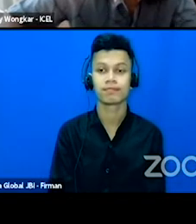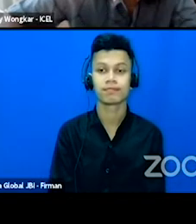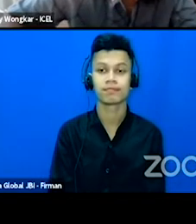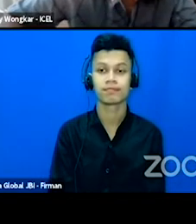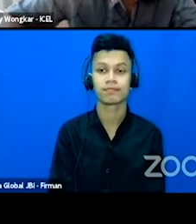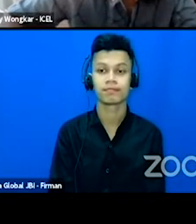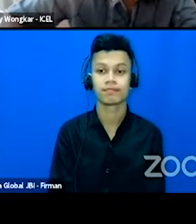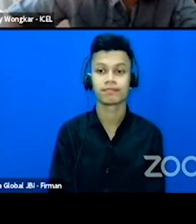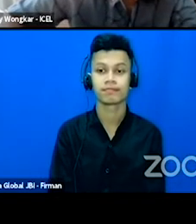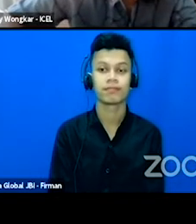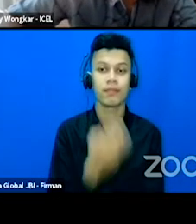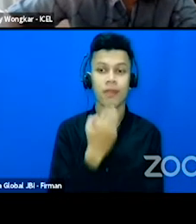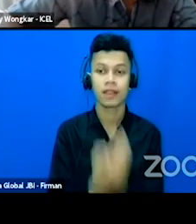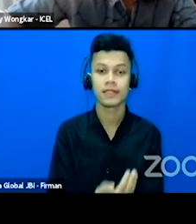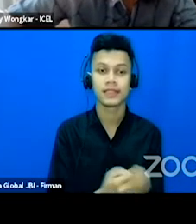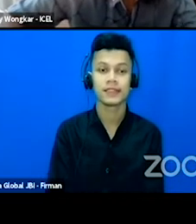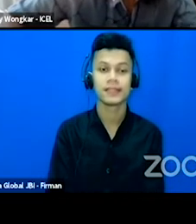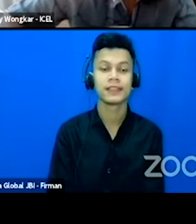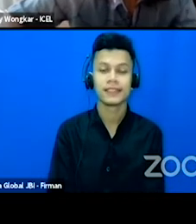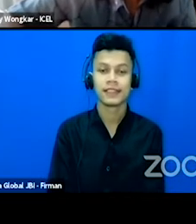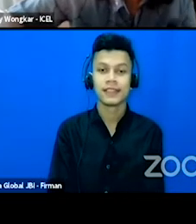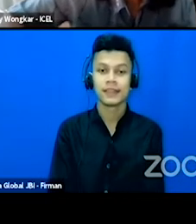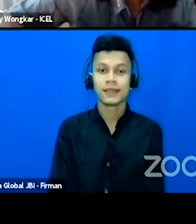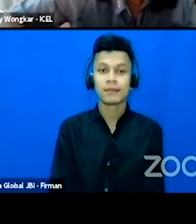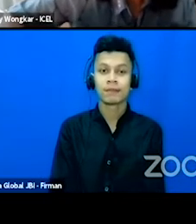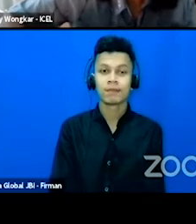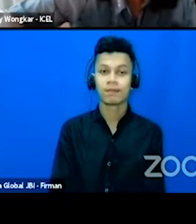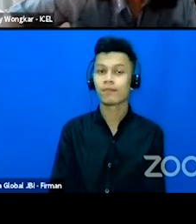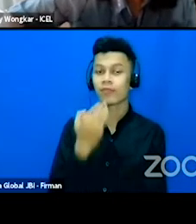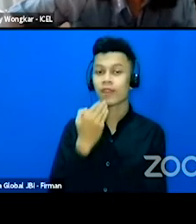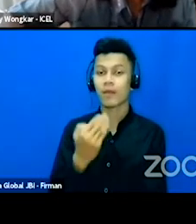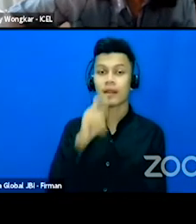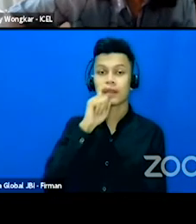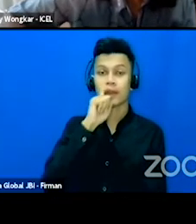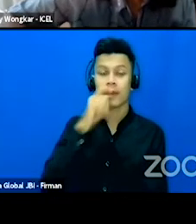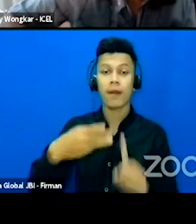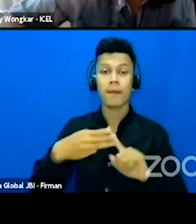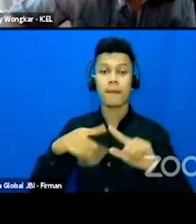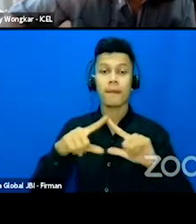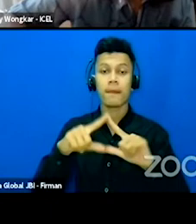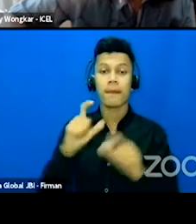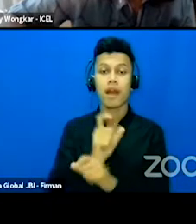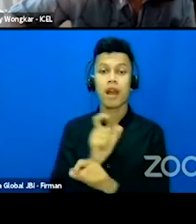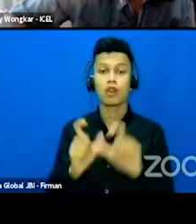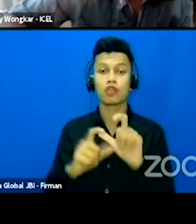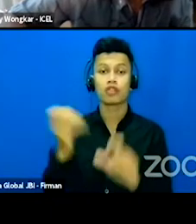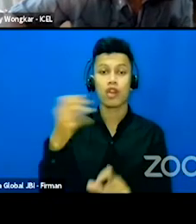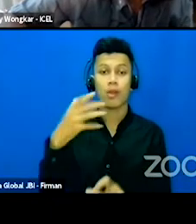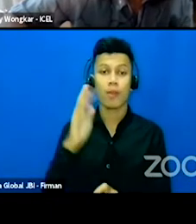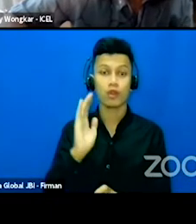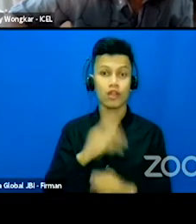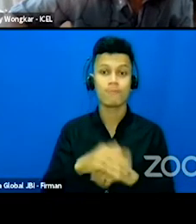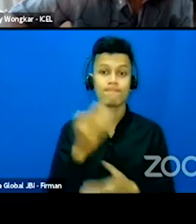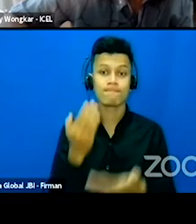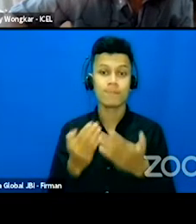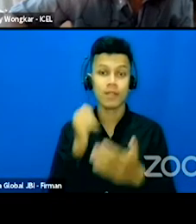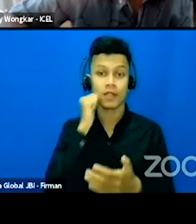terima kasih terima kasih banyak Pak bagus untuk jawabannya dan mungkin Bu Diah Apakah mau menambahkan ibu